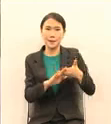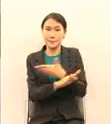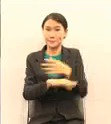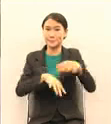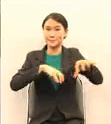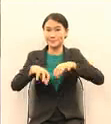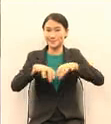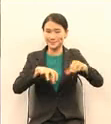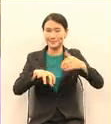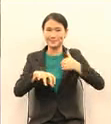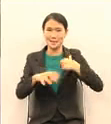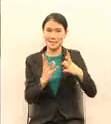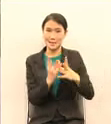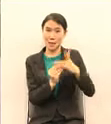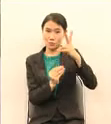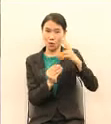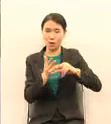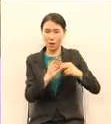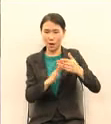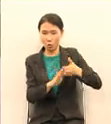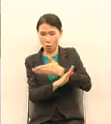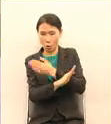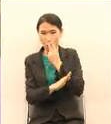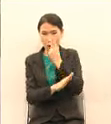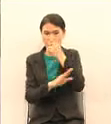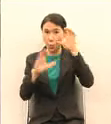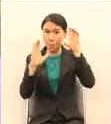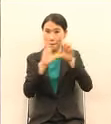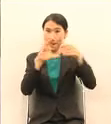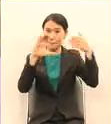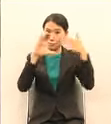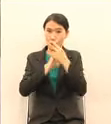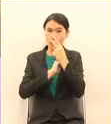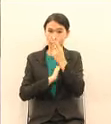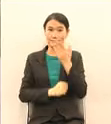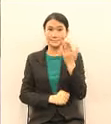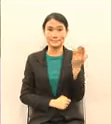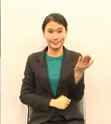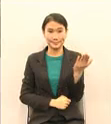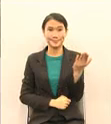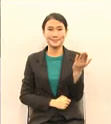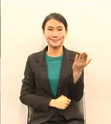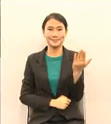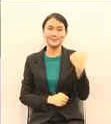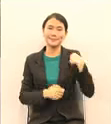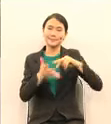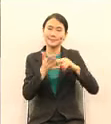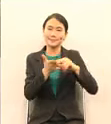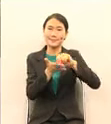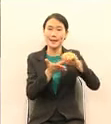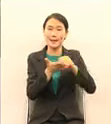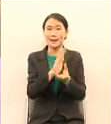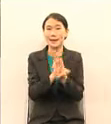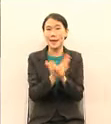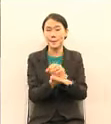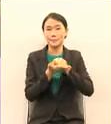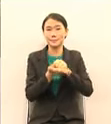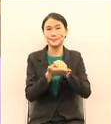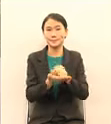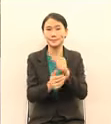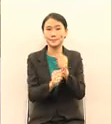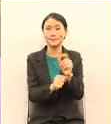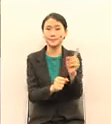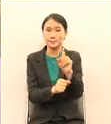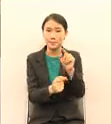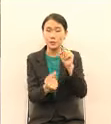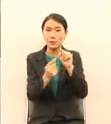า2อาทิตย์เป็นอย่างน้อยนะครับดูสไลด์ต่อไปก็ได้ครับก็มีเตรียมการพื้นที่นะครับว่าเราจะปรับบริการอย่างไรโฟ